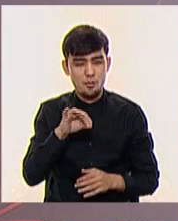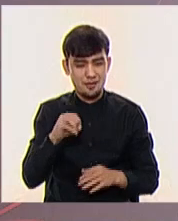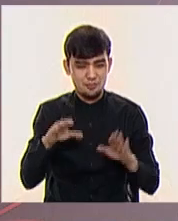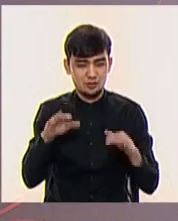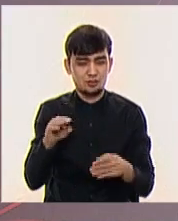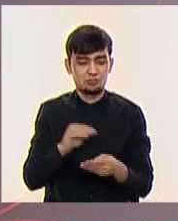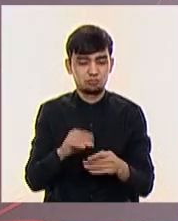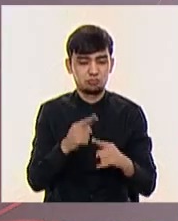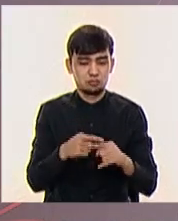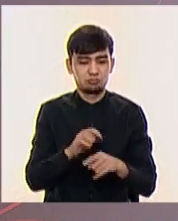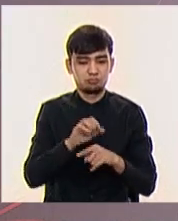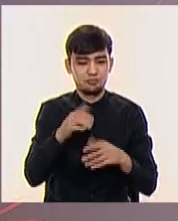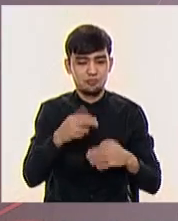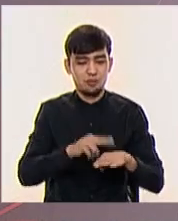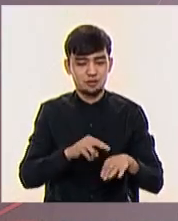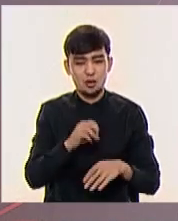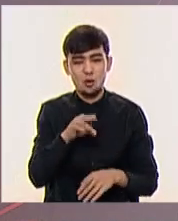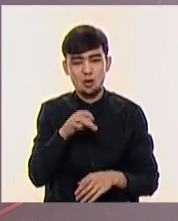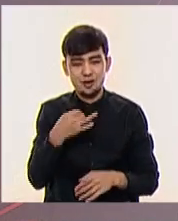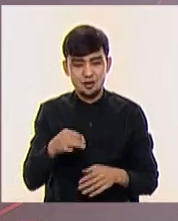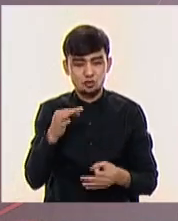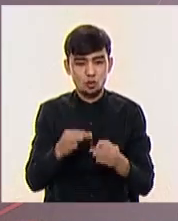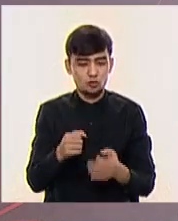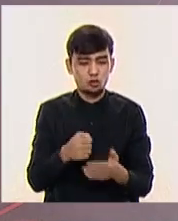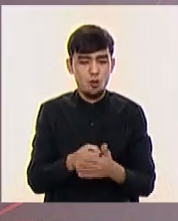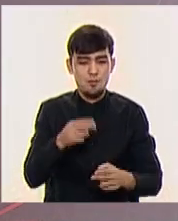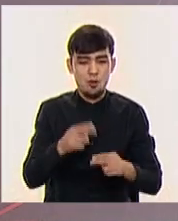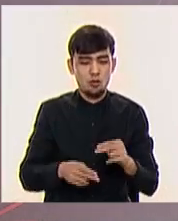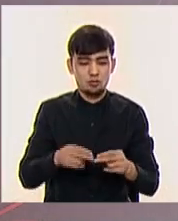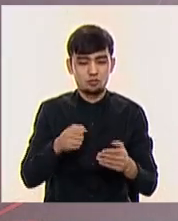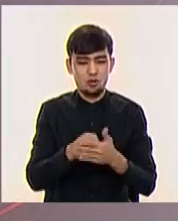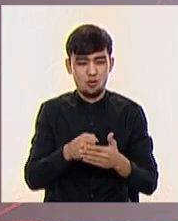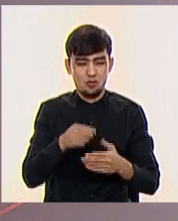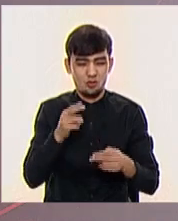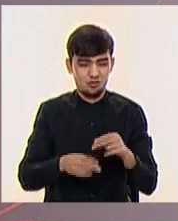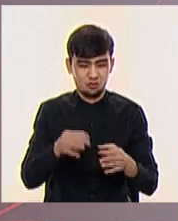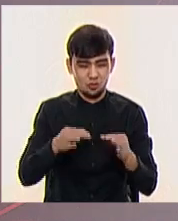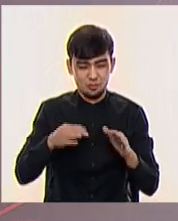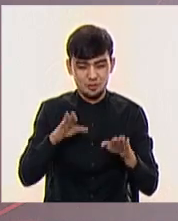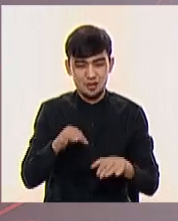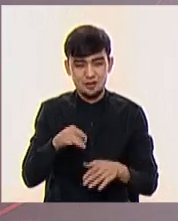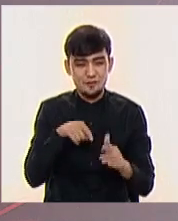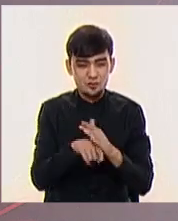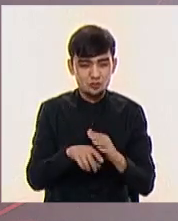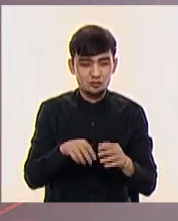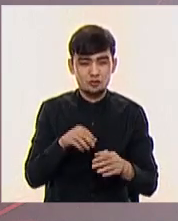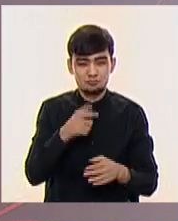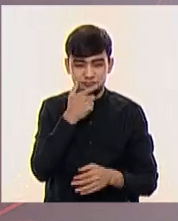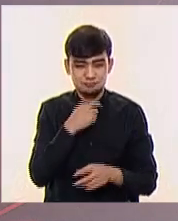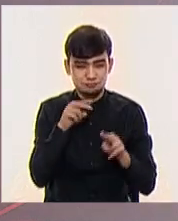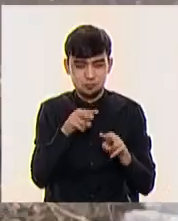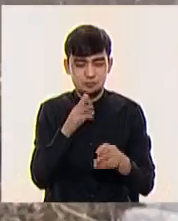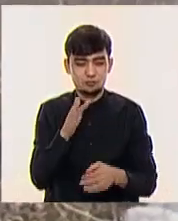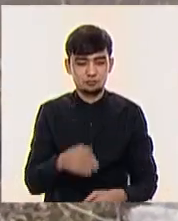Олар Қордай ісіне қатысты сот процесі толық аяқталғанға дейін елді мекендегі ішкі тәртіпті бақыламақшы.